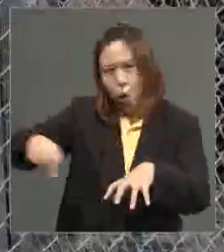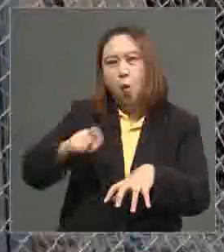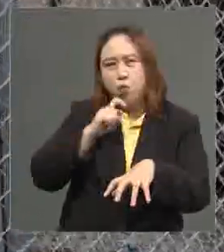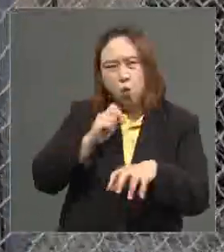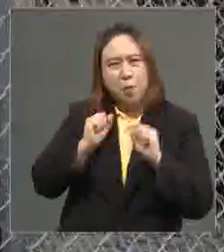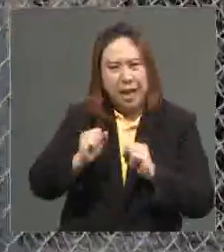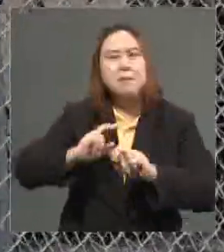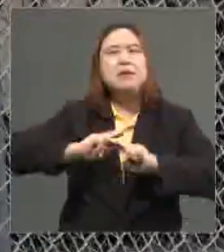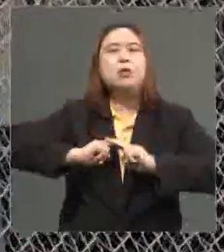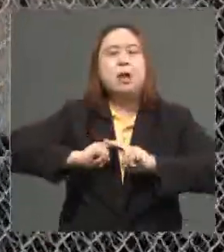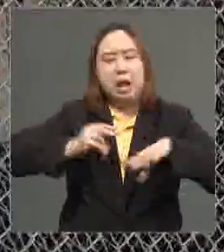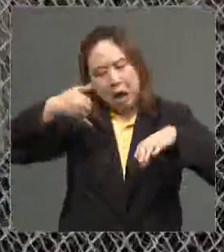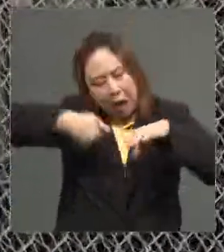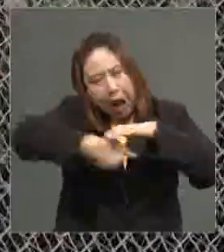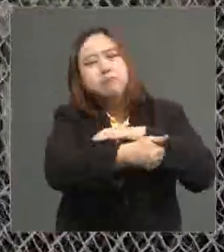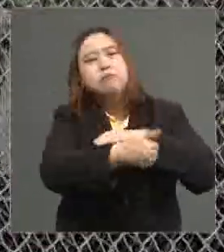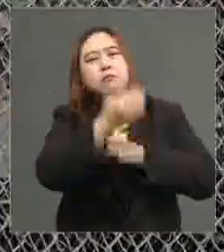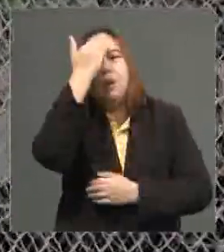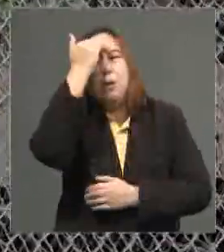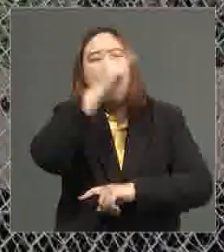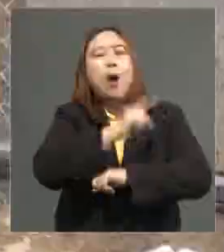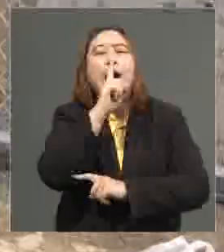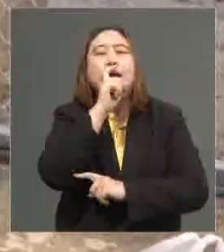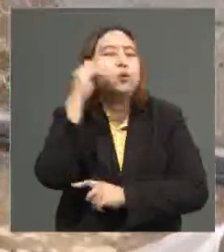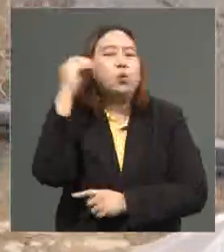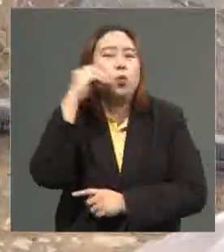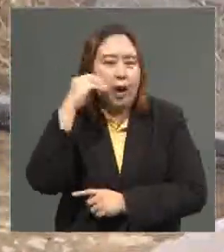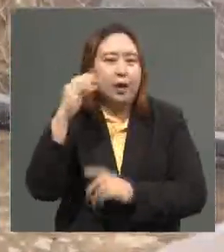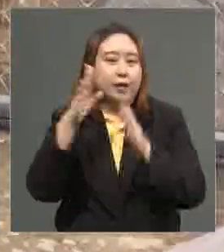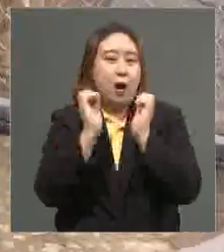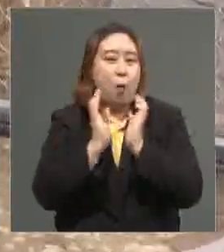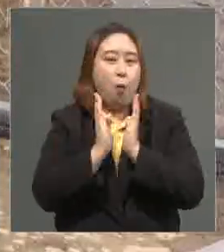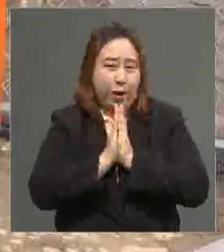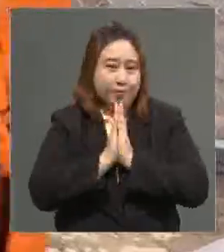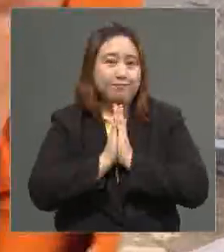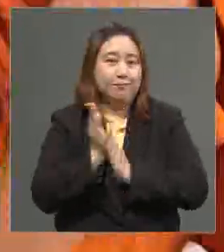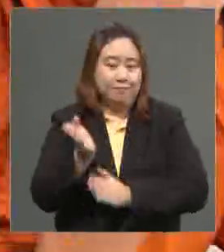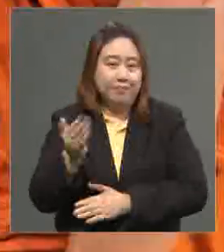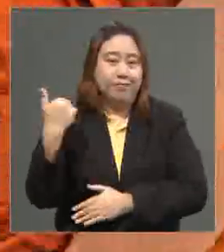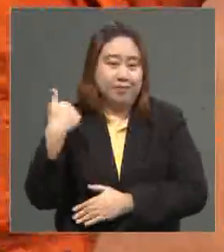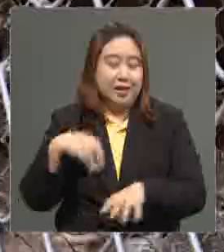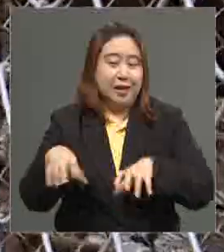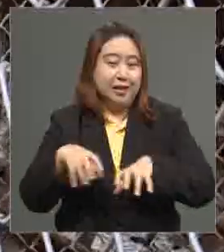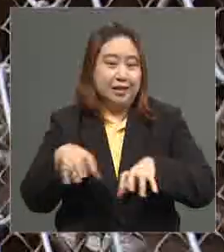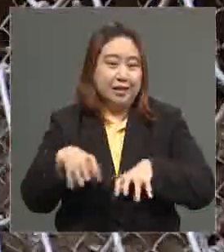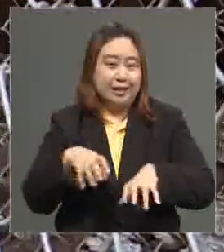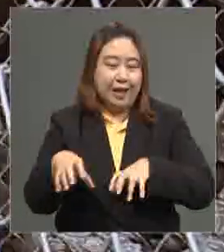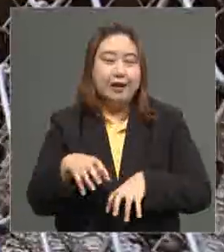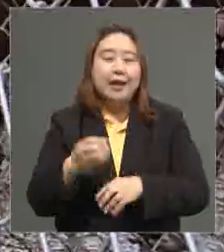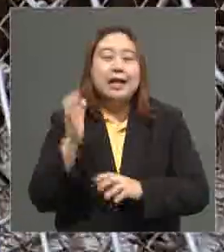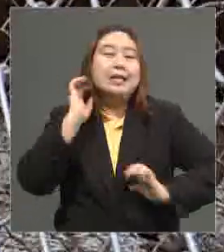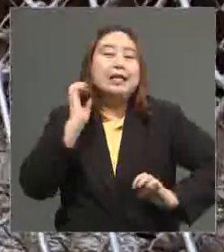เข้ากลงตัวเองเนื่องจากทุกๆวันอาทิตย์น่ะทางวัดสาททองพระอารามหลวงจะมีการจัดทอดผ้าป่าอาหาร